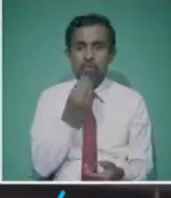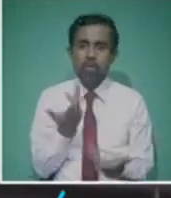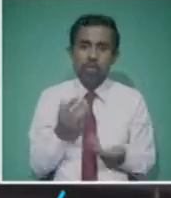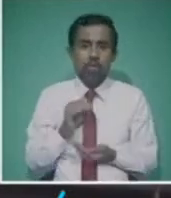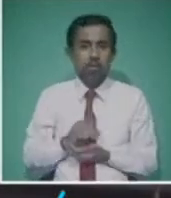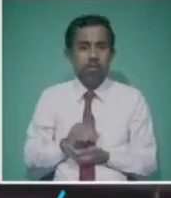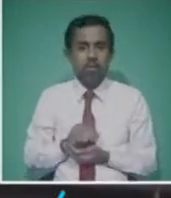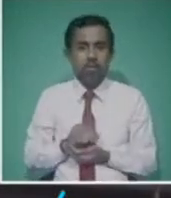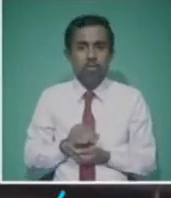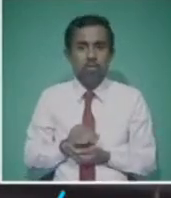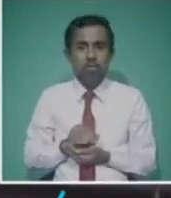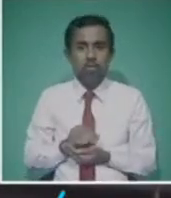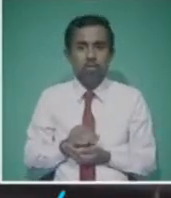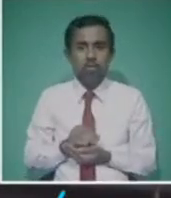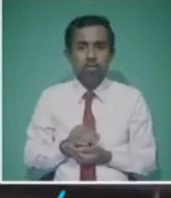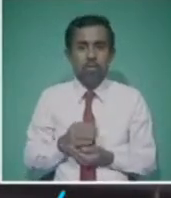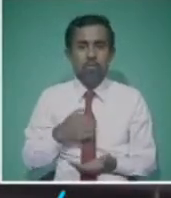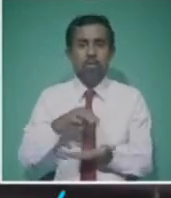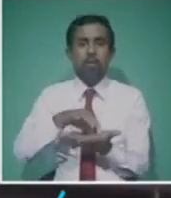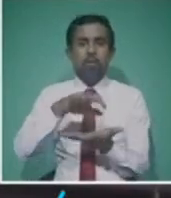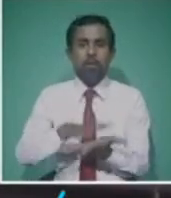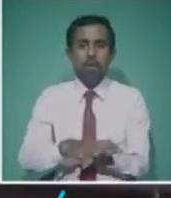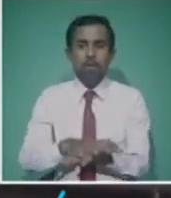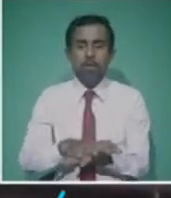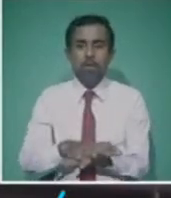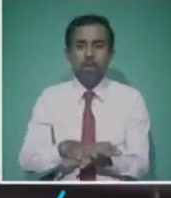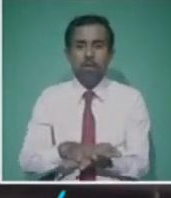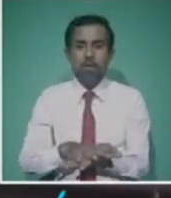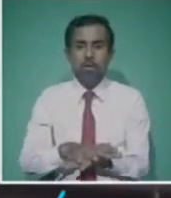त्यागण मम तीर करा